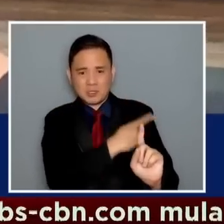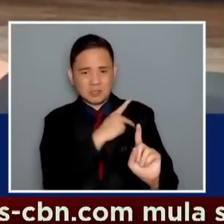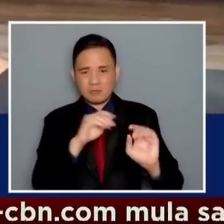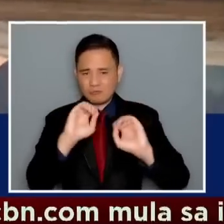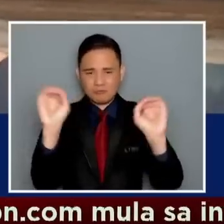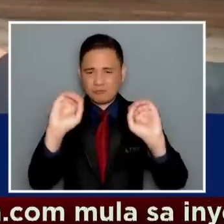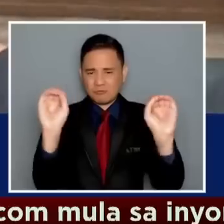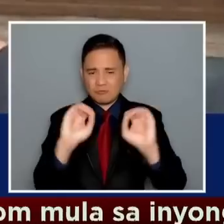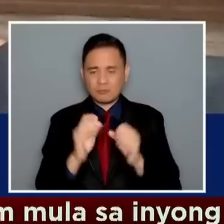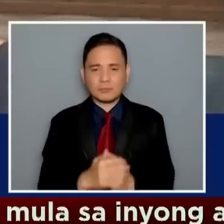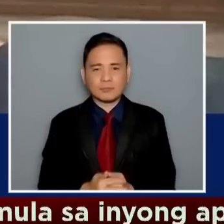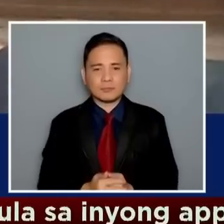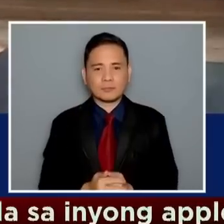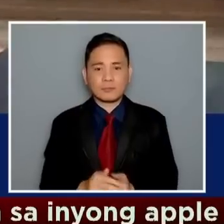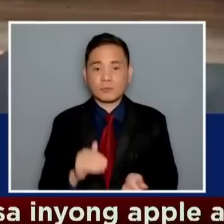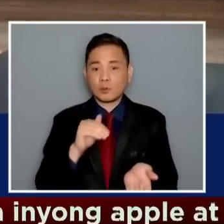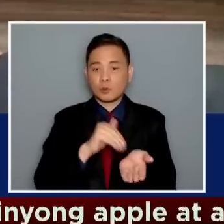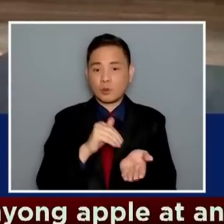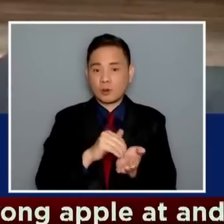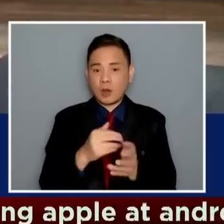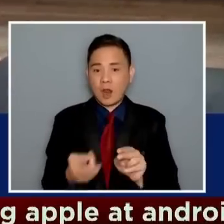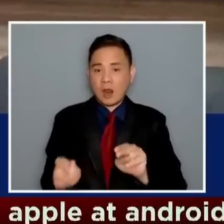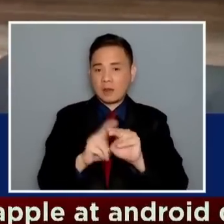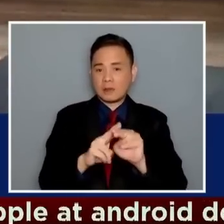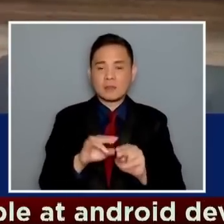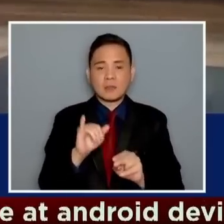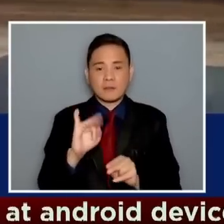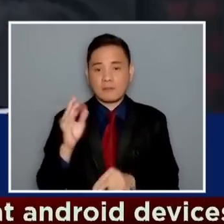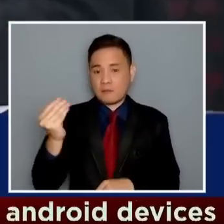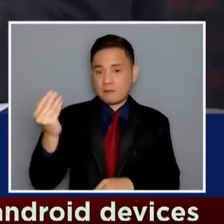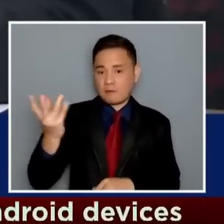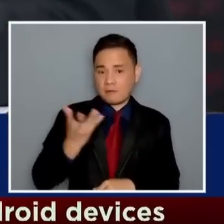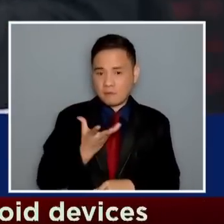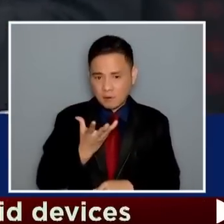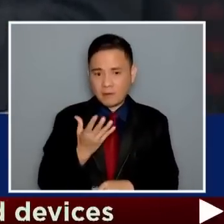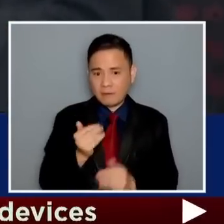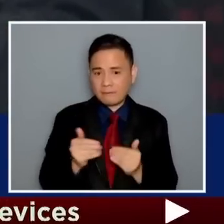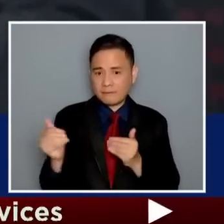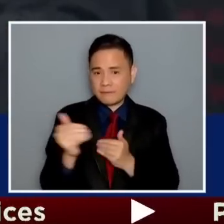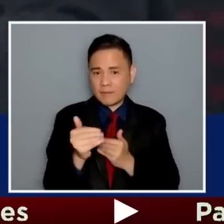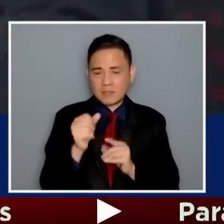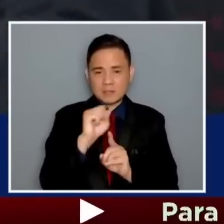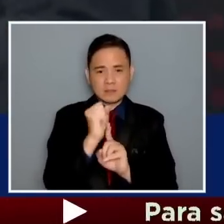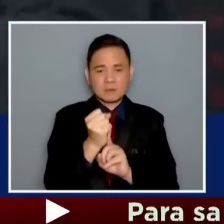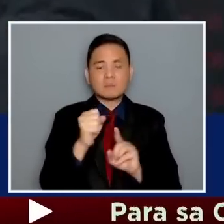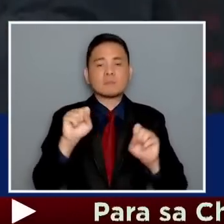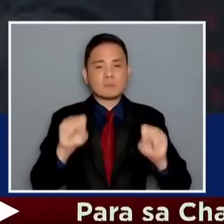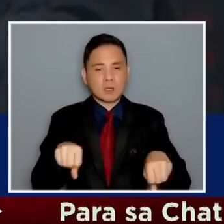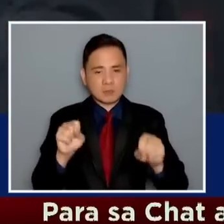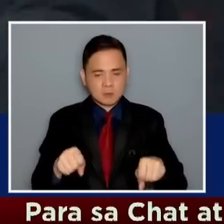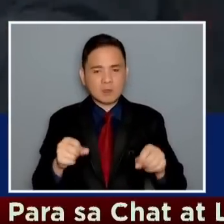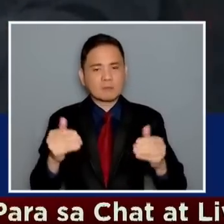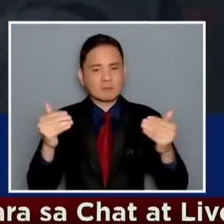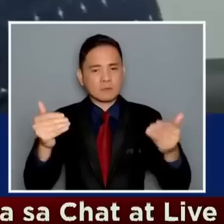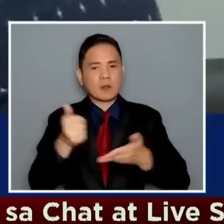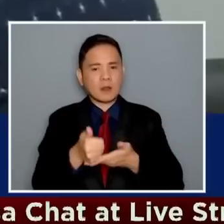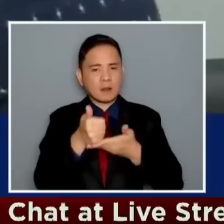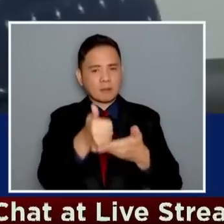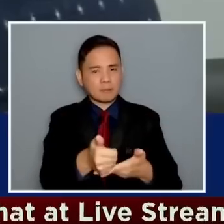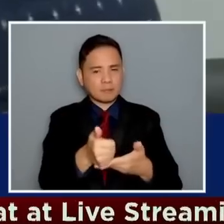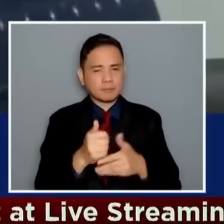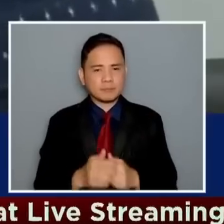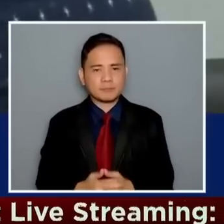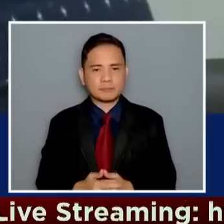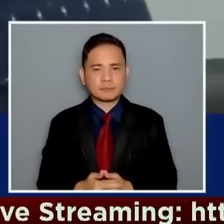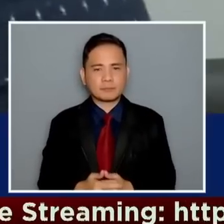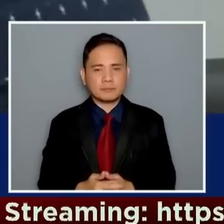Dagdag pa ng doktor, kung may nagbigay alam lang sana sa kanya ng sitwasyon, posibleng ginawa niyang tungkulin bilang isang doktor. Assuming